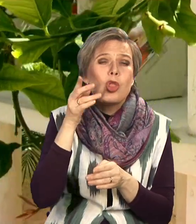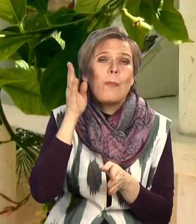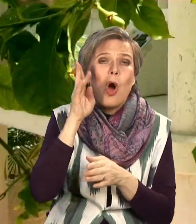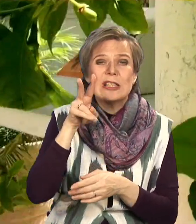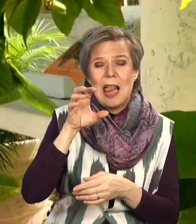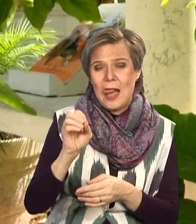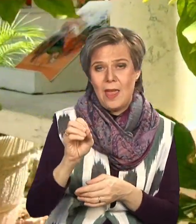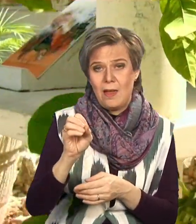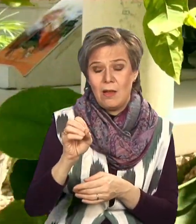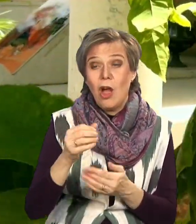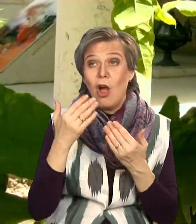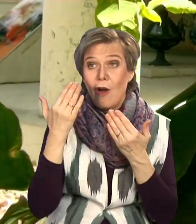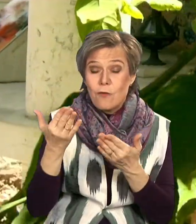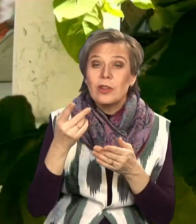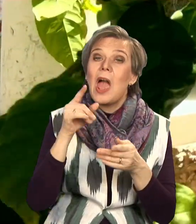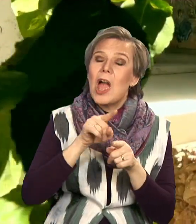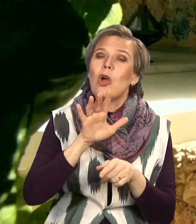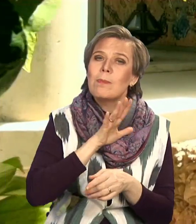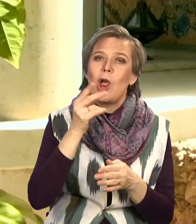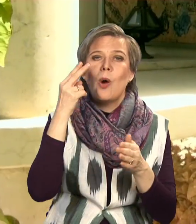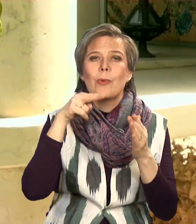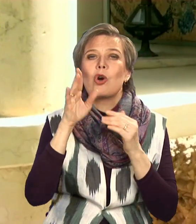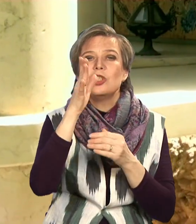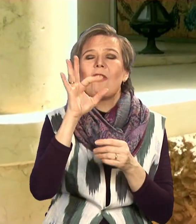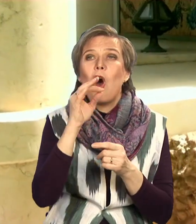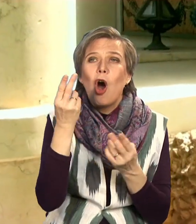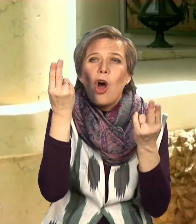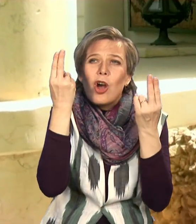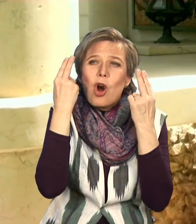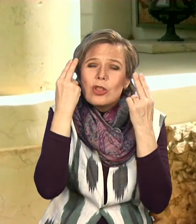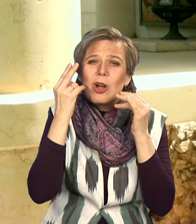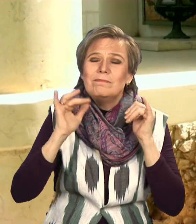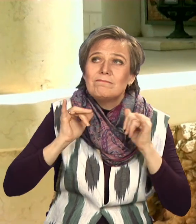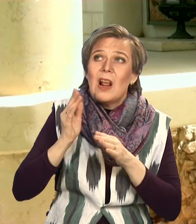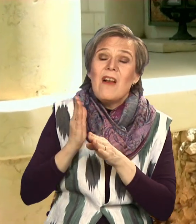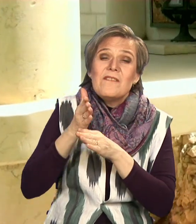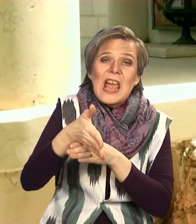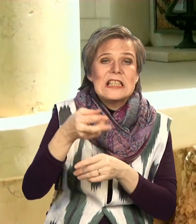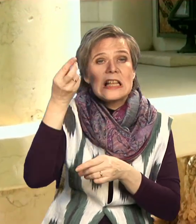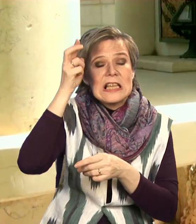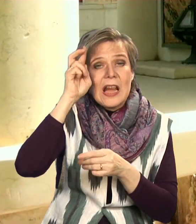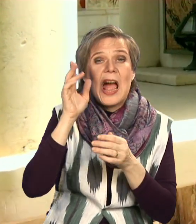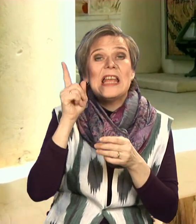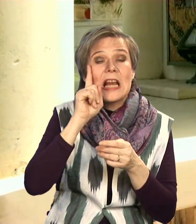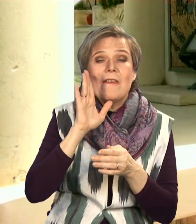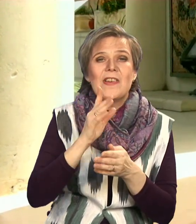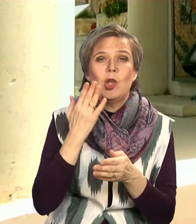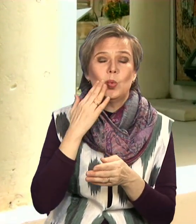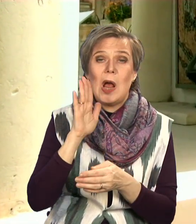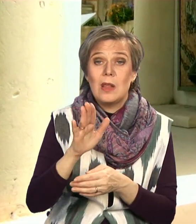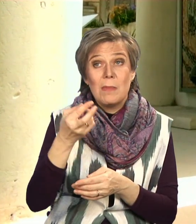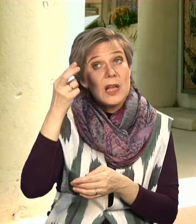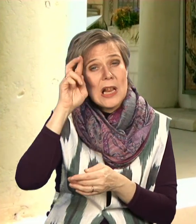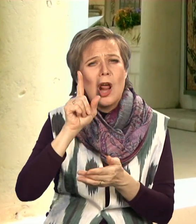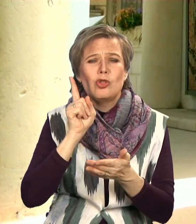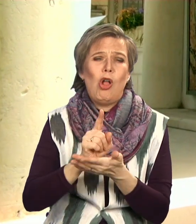подъеремный». Итак, вот оно, пророчество о кротком въезде царя Израилева в Иерусалим. Царь